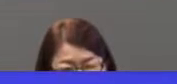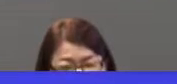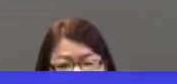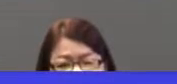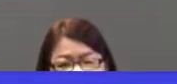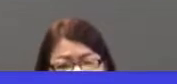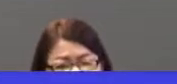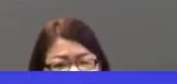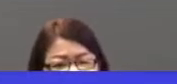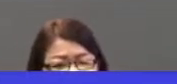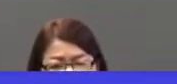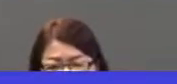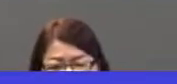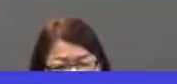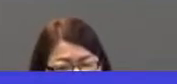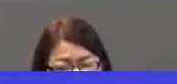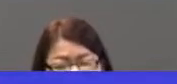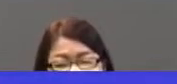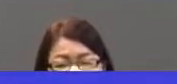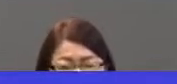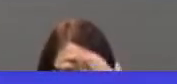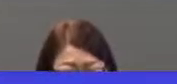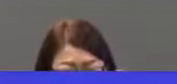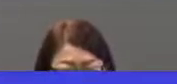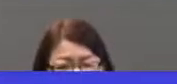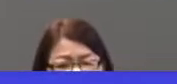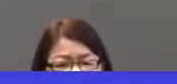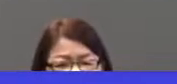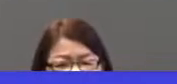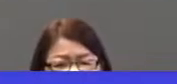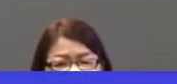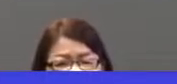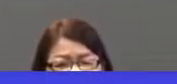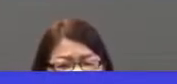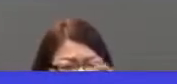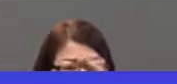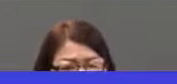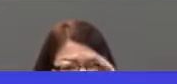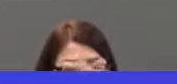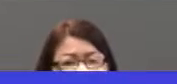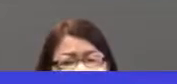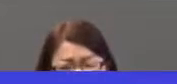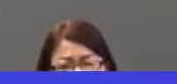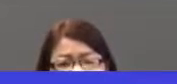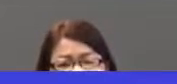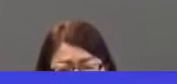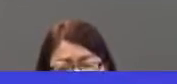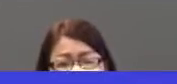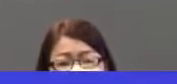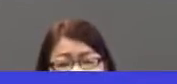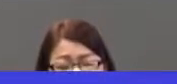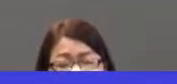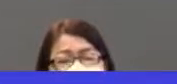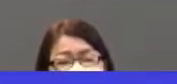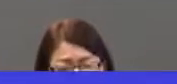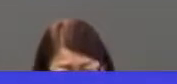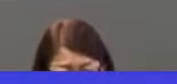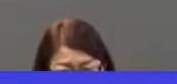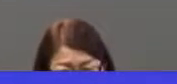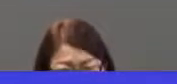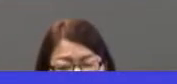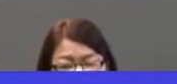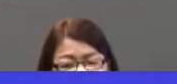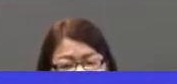ขึ้นได้อีกไหมให้เร็วหน่อยประมาณนั้นแหละท่านรองวิษณุบอกว่า ต้องเป็นไปตามขั้นตอนอย่างที่ตนได้กล่าวไ